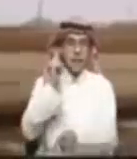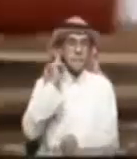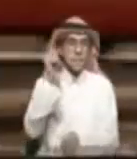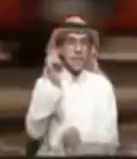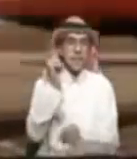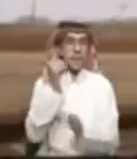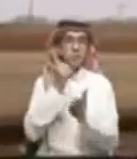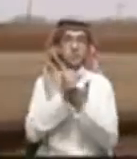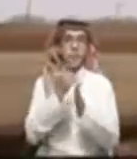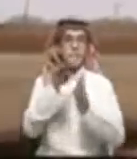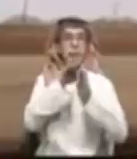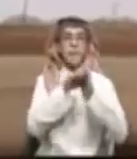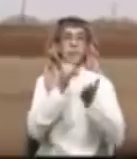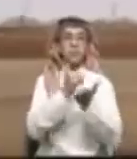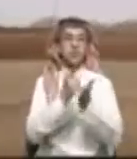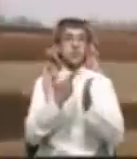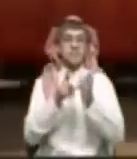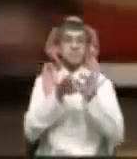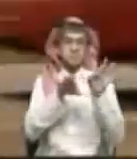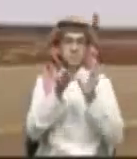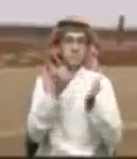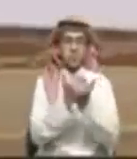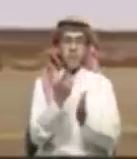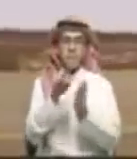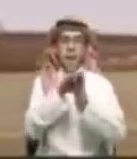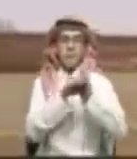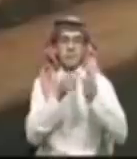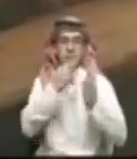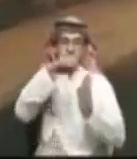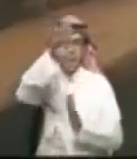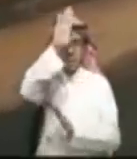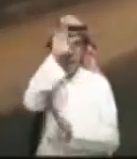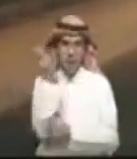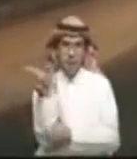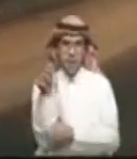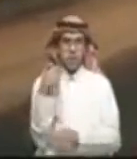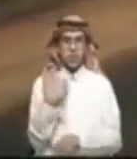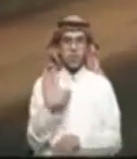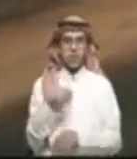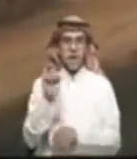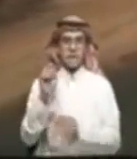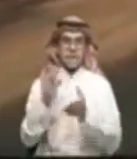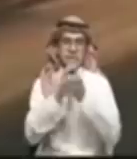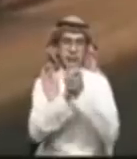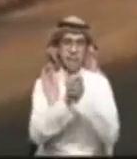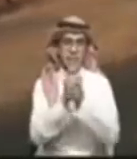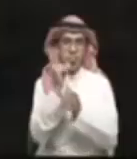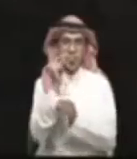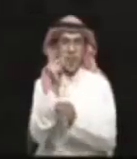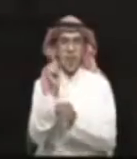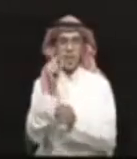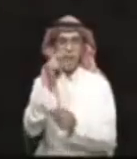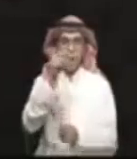الحرمين الشريفين التي تنظمها الأمانة العامة للبرنامج ممثلة في وزارة الشؤون الإسلامية